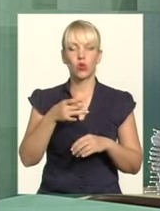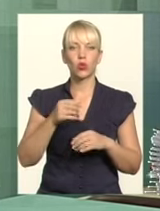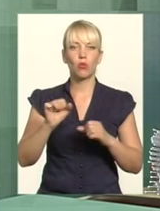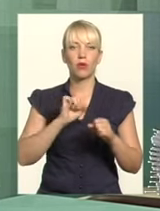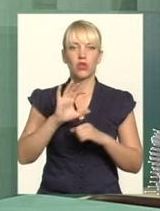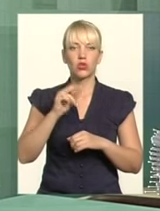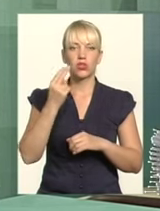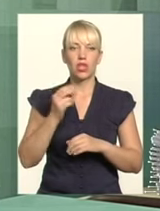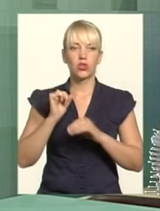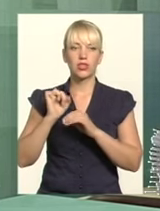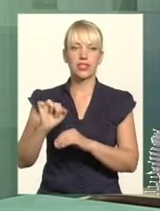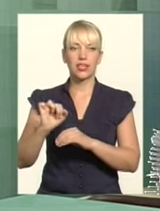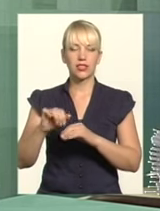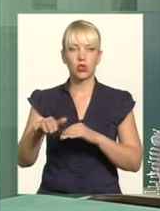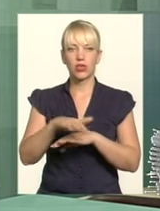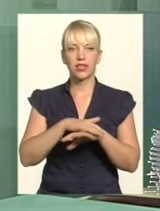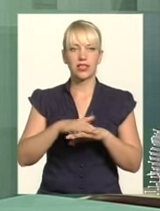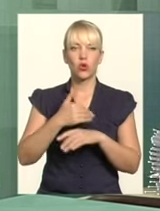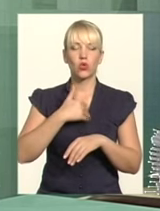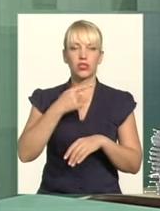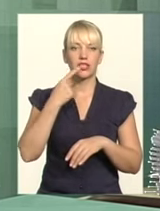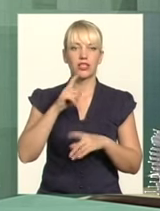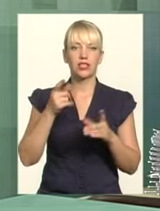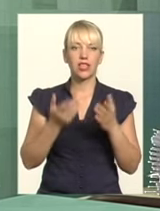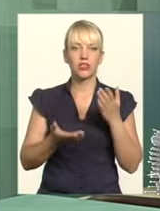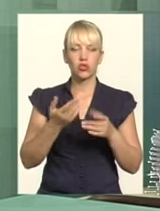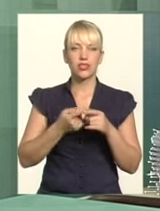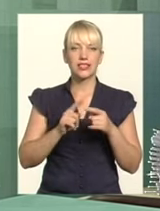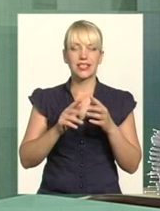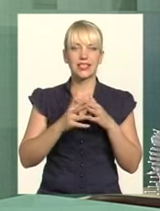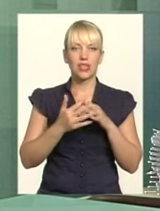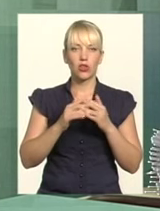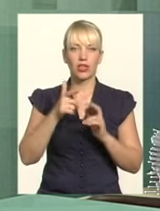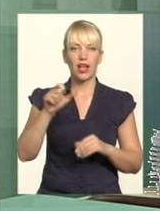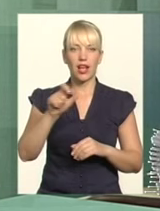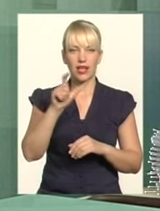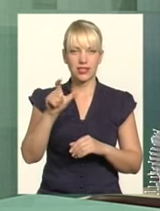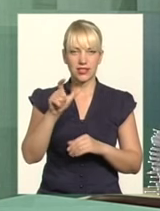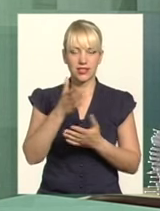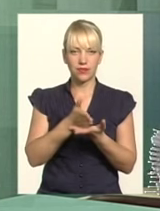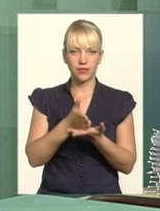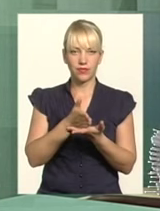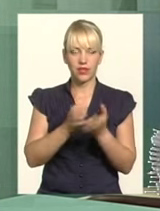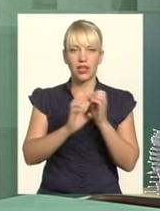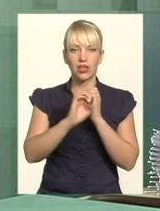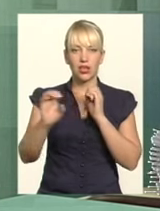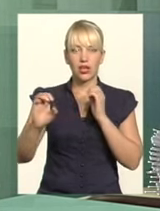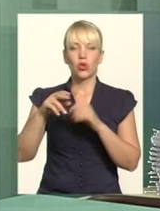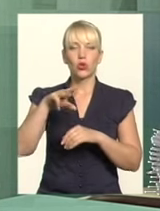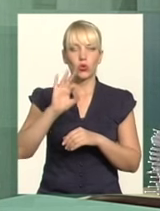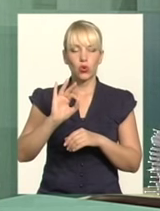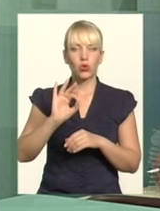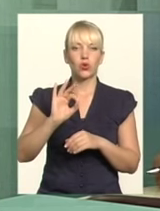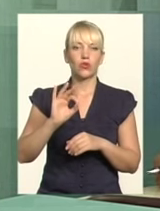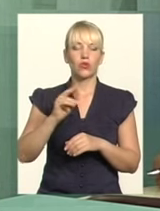соціального захисту населення, але хочу зазначити, якщо це село газифіковане, якщо це село газифіковано, то